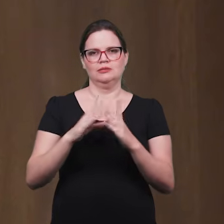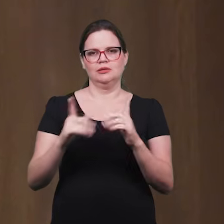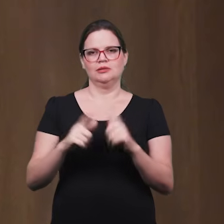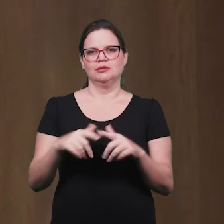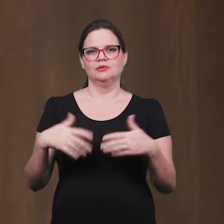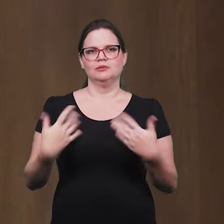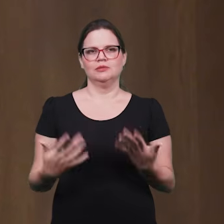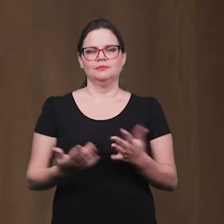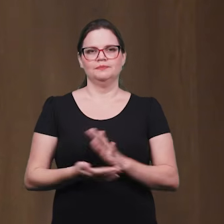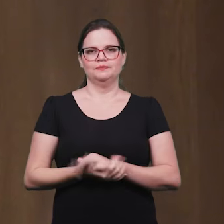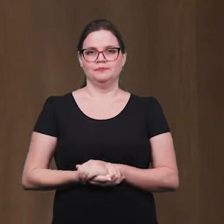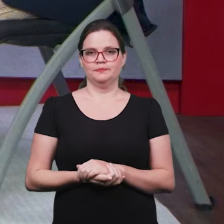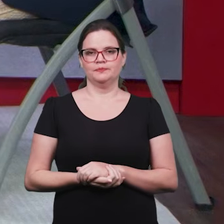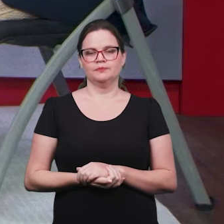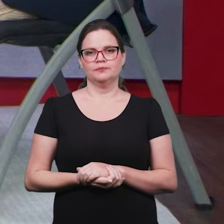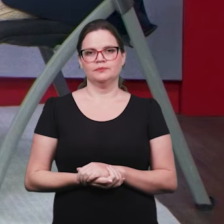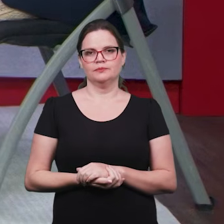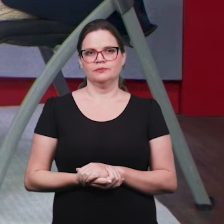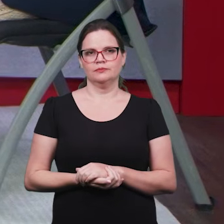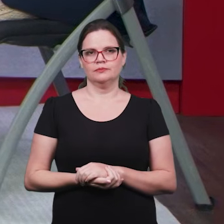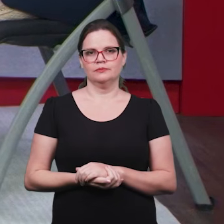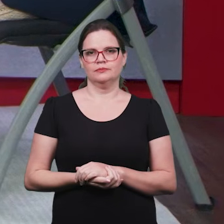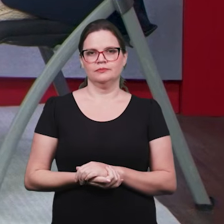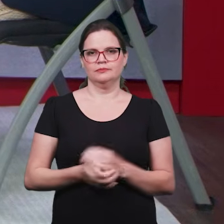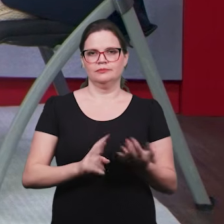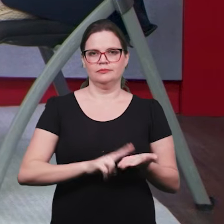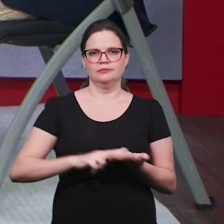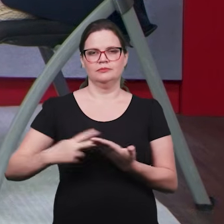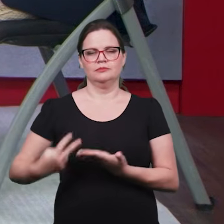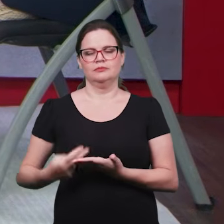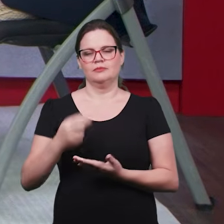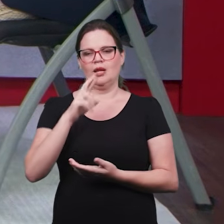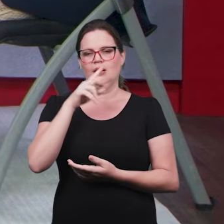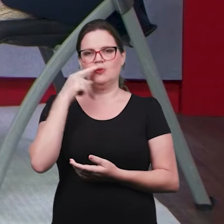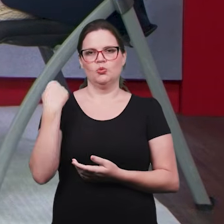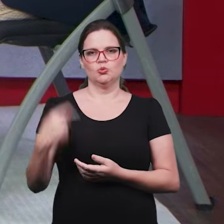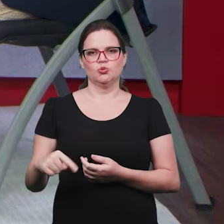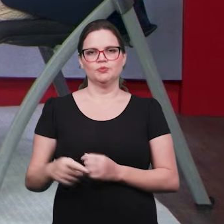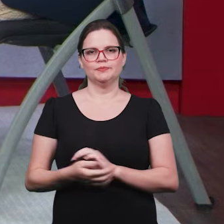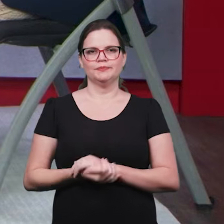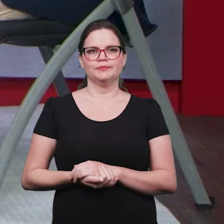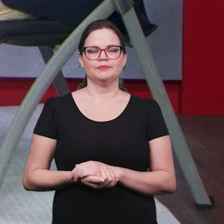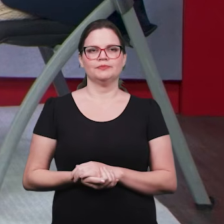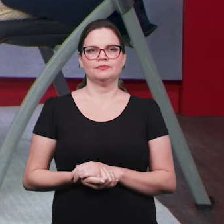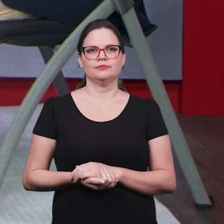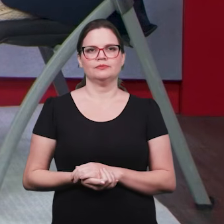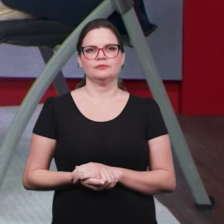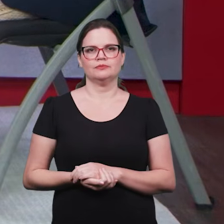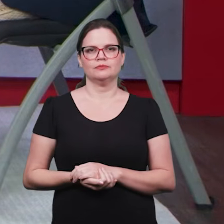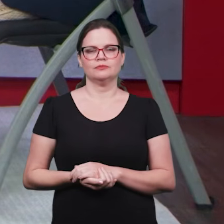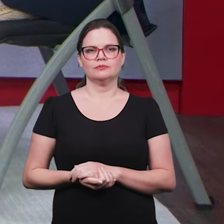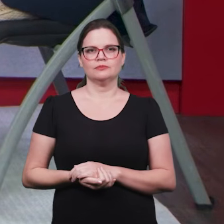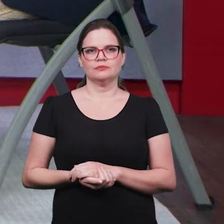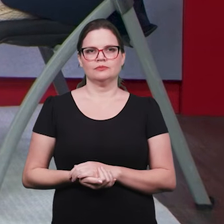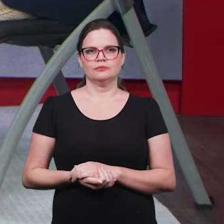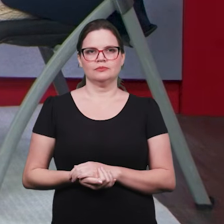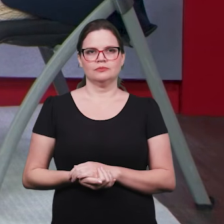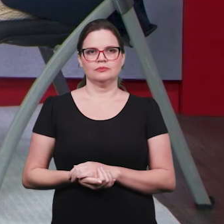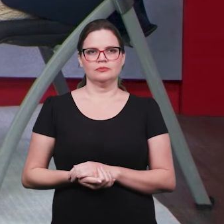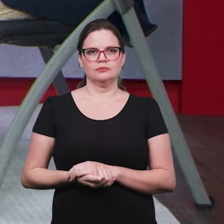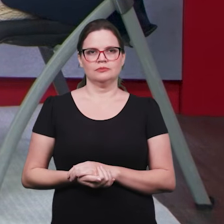que tem tido na igreja? Вы вместе с женой трудитесь среди молодежи в своей церкви. И